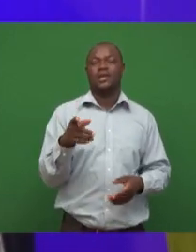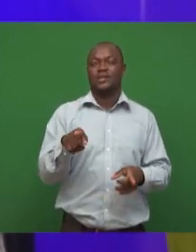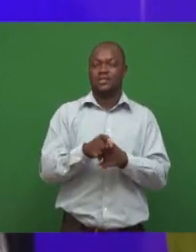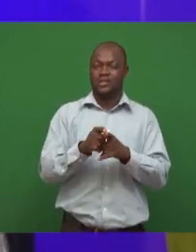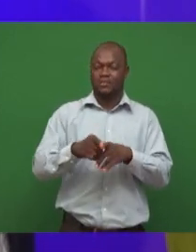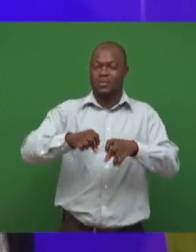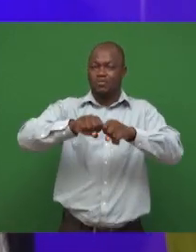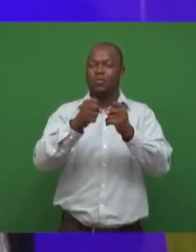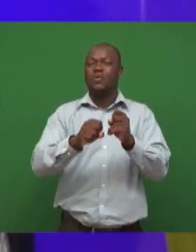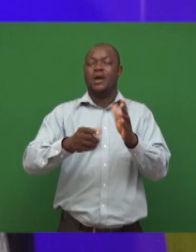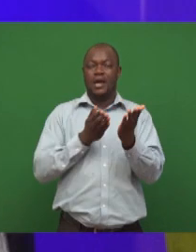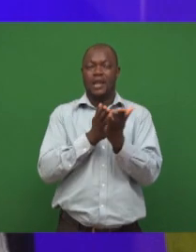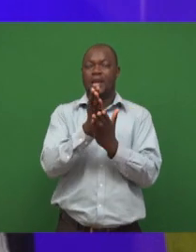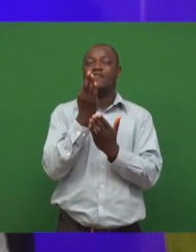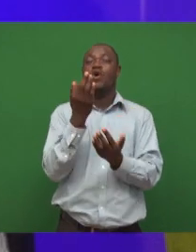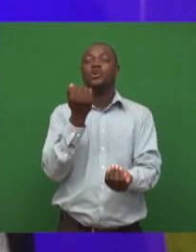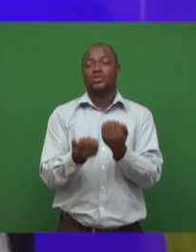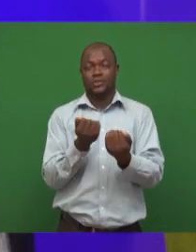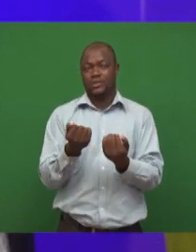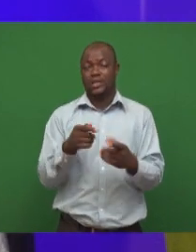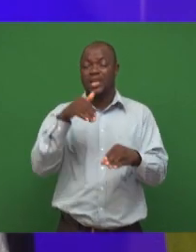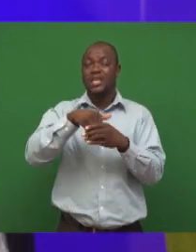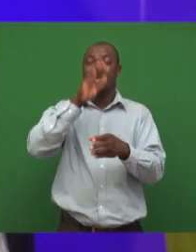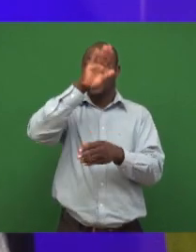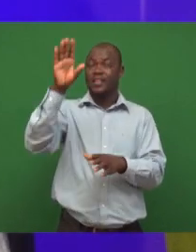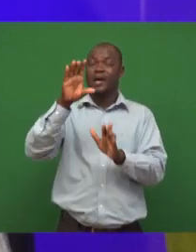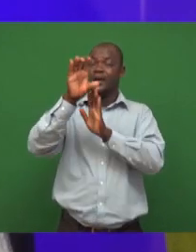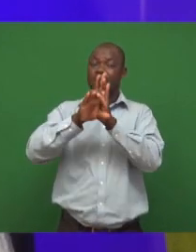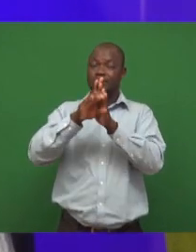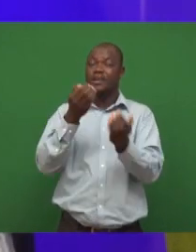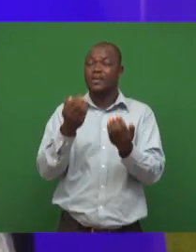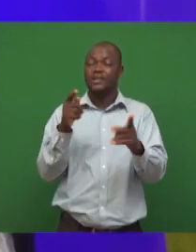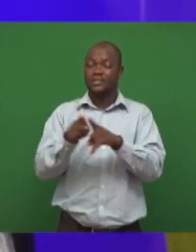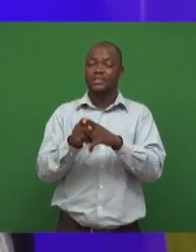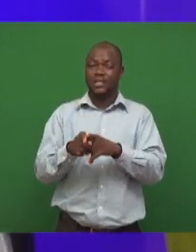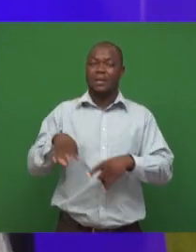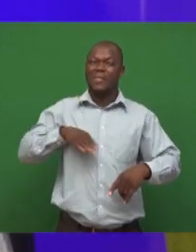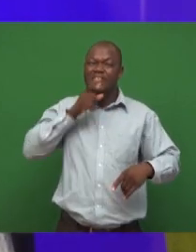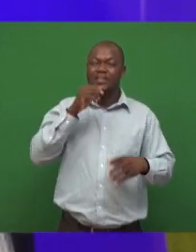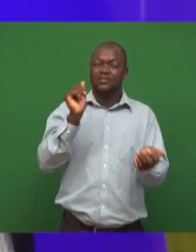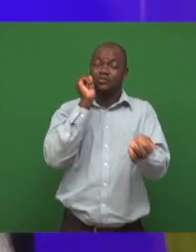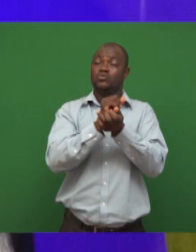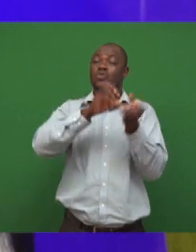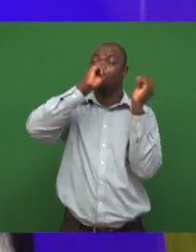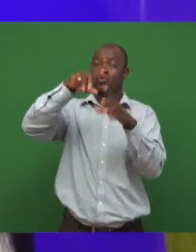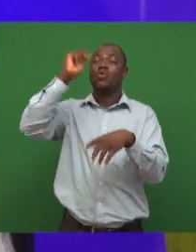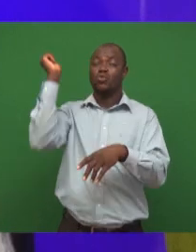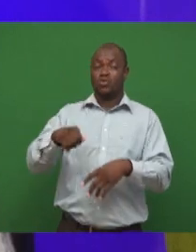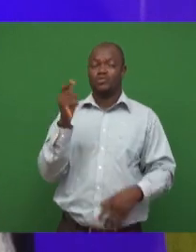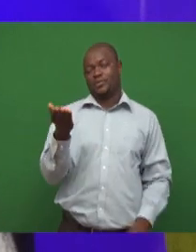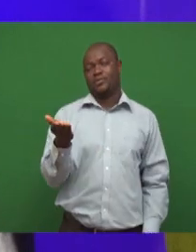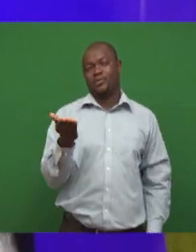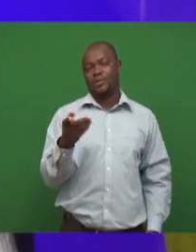zvinozonotyora kodzero dzevana kune dzimwe nyika taakutonzwa kuti vana vari kuendesa vabereki kumatare vachivi